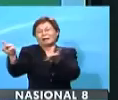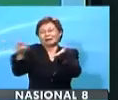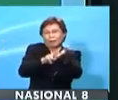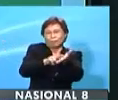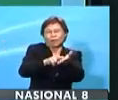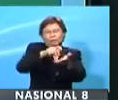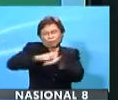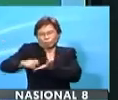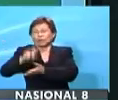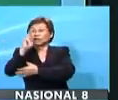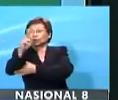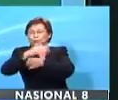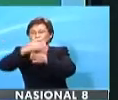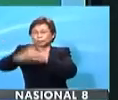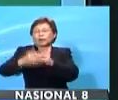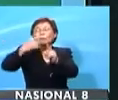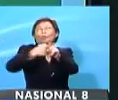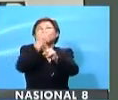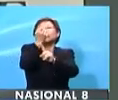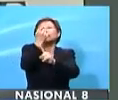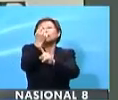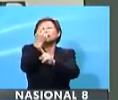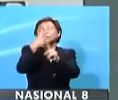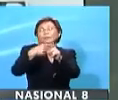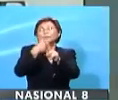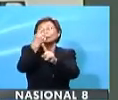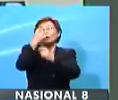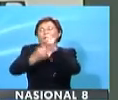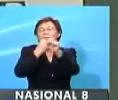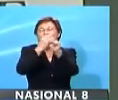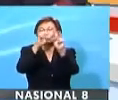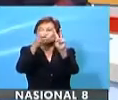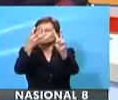penerbitan kedua selepas November tahun lepas.